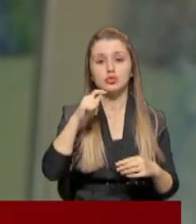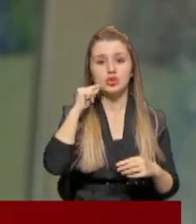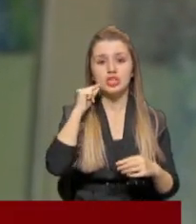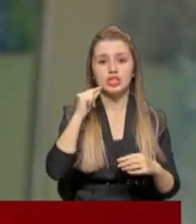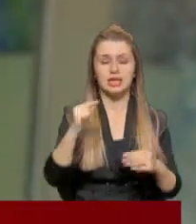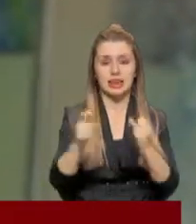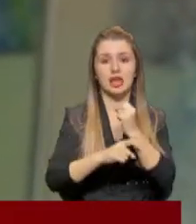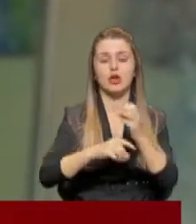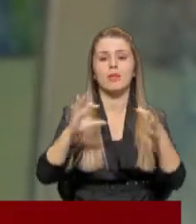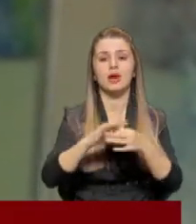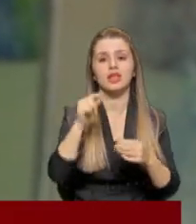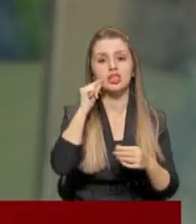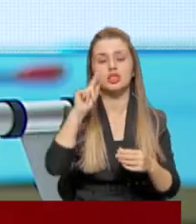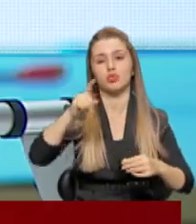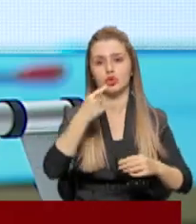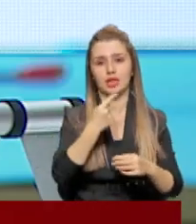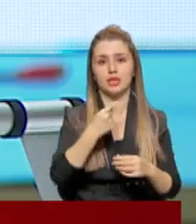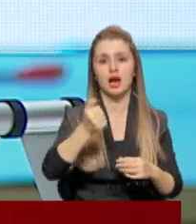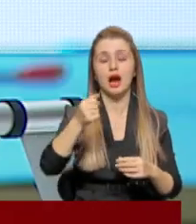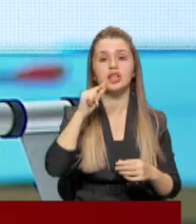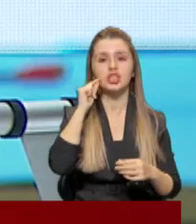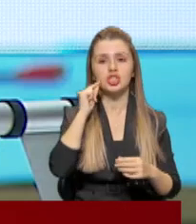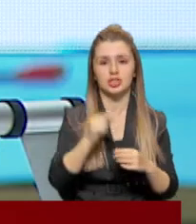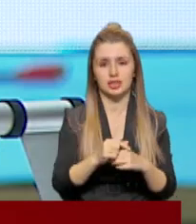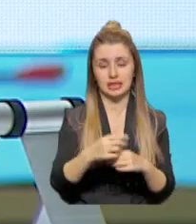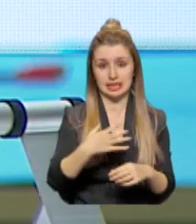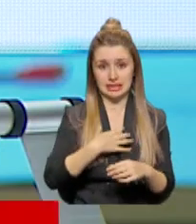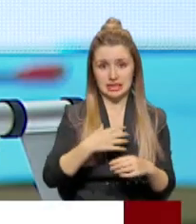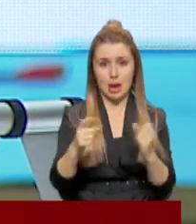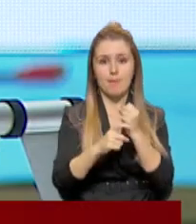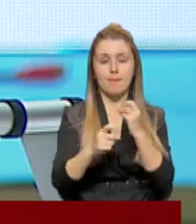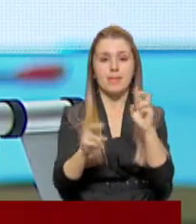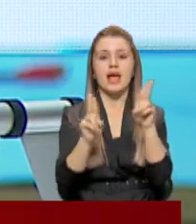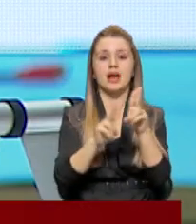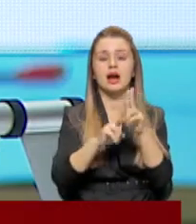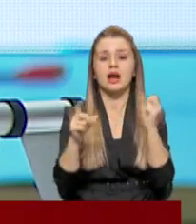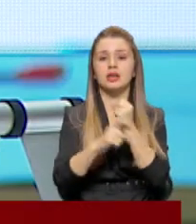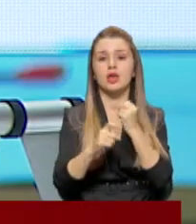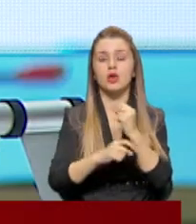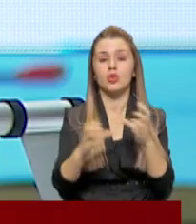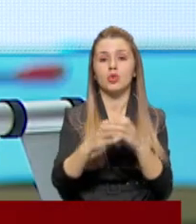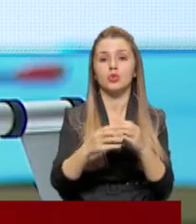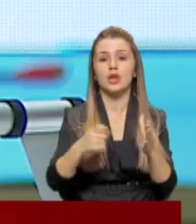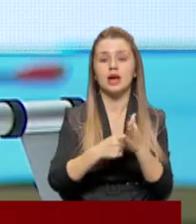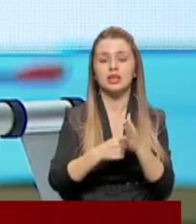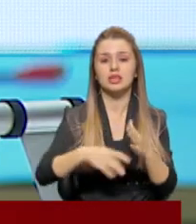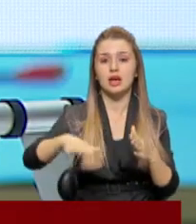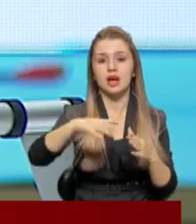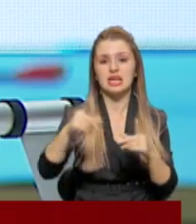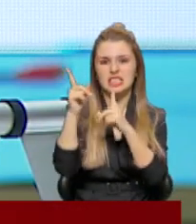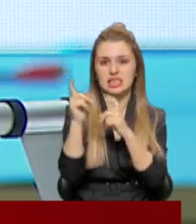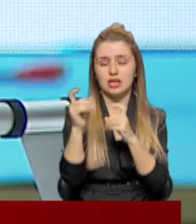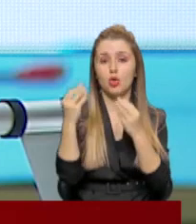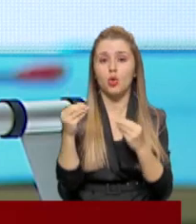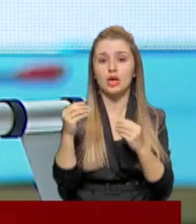terörle bağlantılı kişi tespit ettik dedi. 6 kişinin bizzat PKK-KCK terör örgütü adına kırsal alanda silahlı